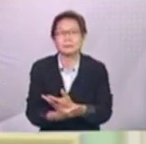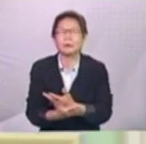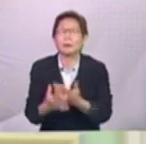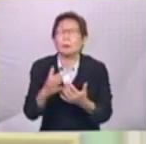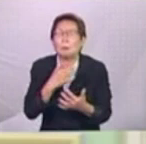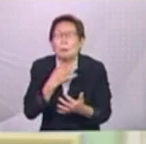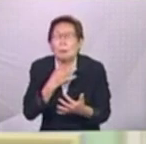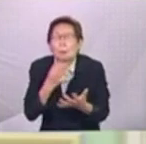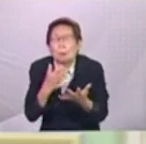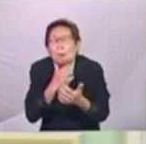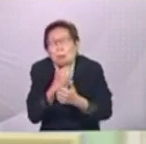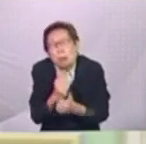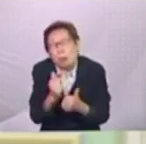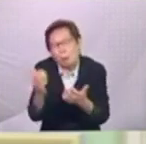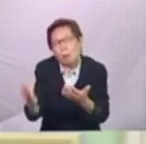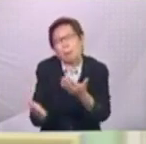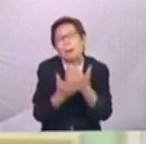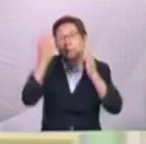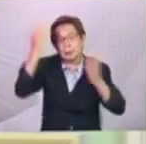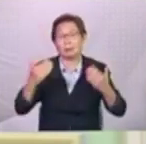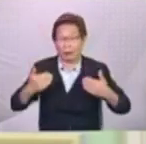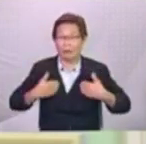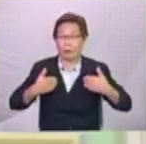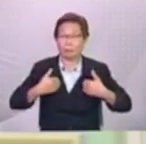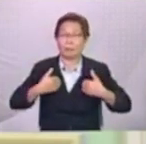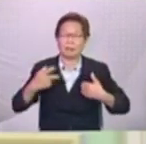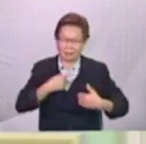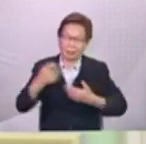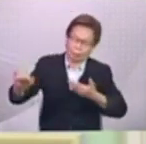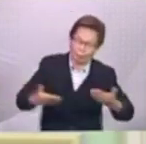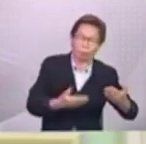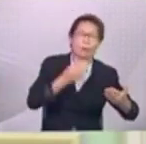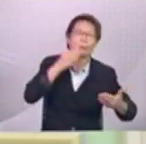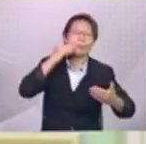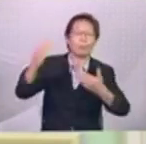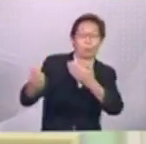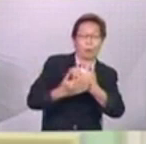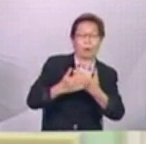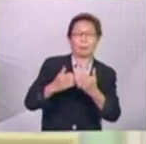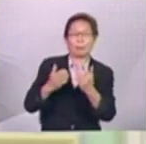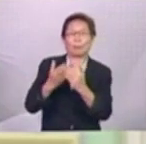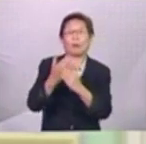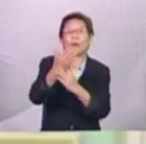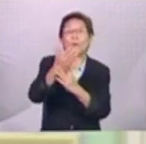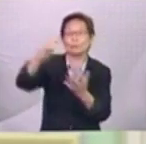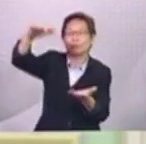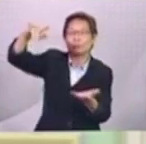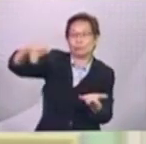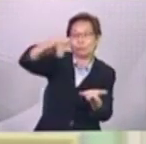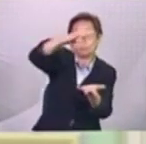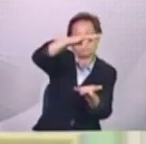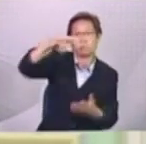ingin pulang ke negara kita. Ada di antaranya kita bawa pulang melalui pesawat yang ditempah khas oleh